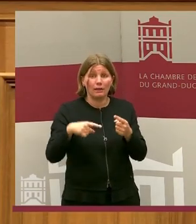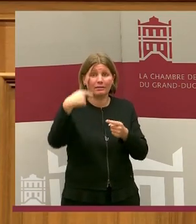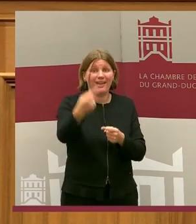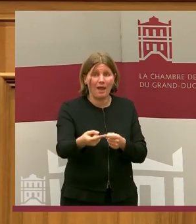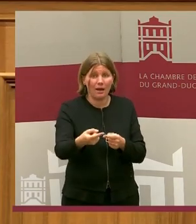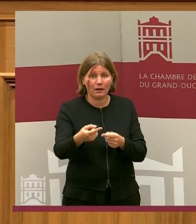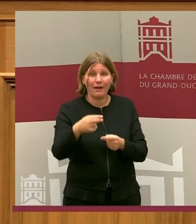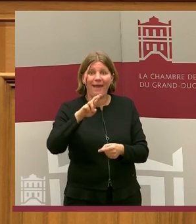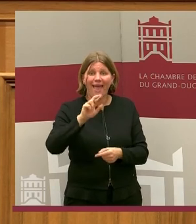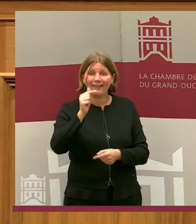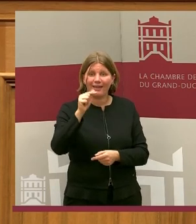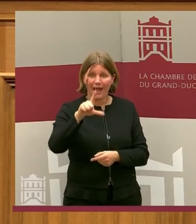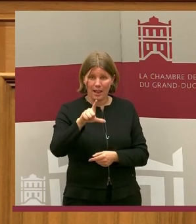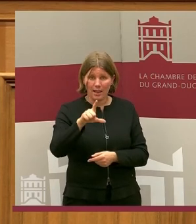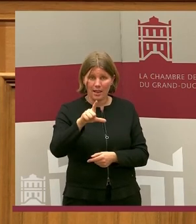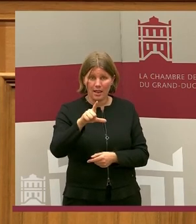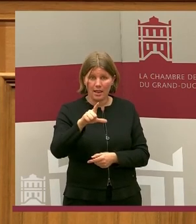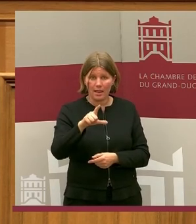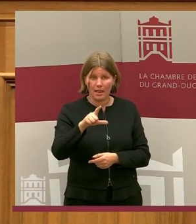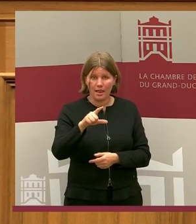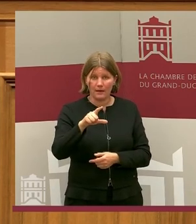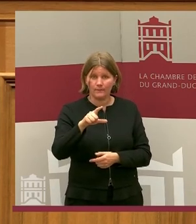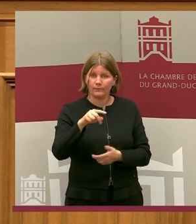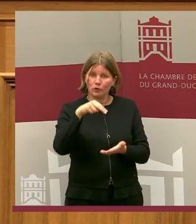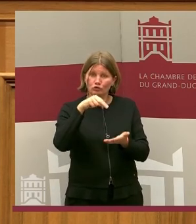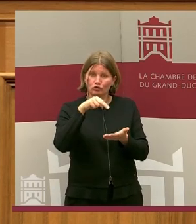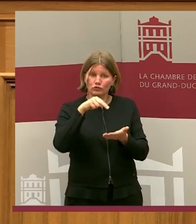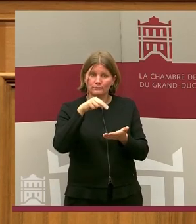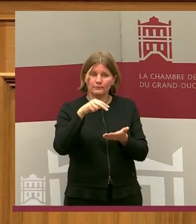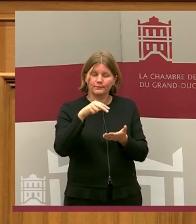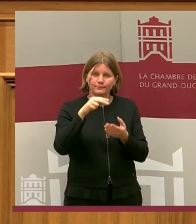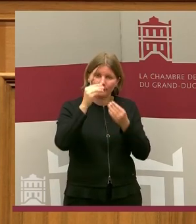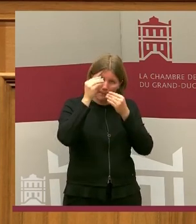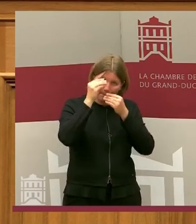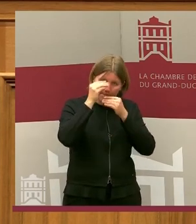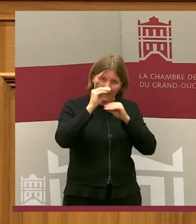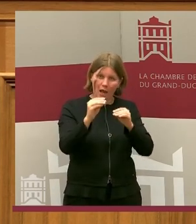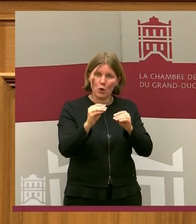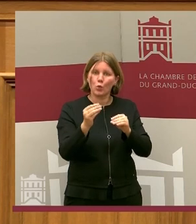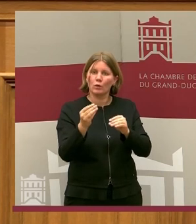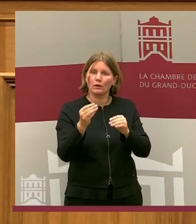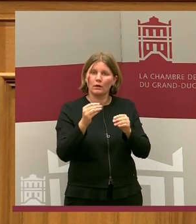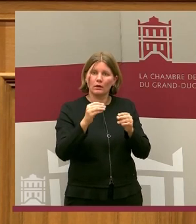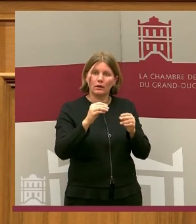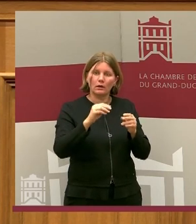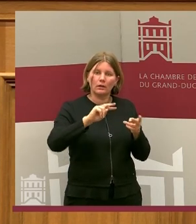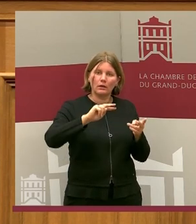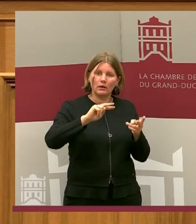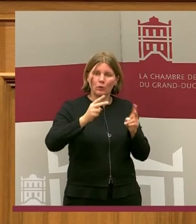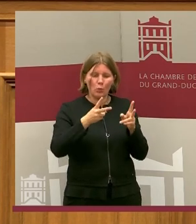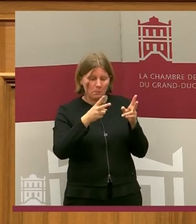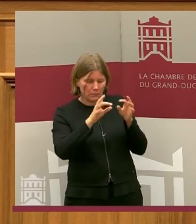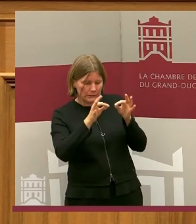bei RTL das Statement von ihr, oder paraphrasieren vom Statement von ihr, nur dem Konzei gelesen